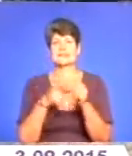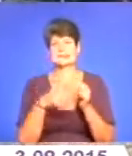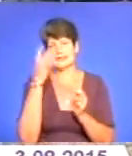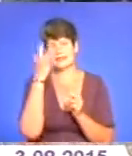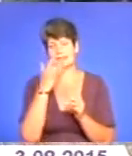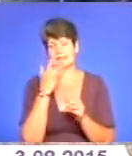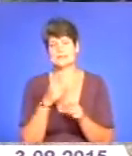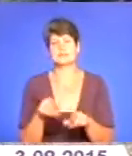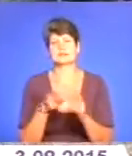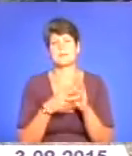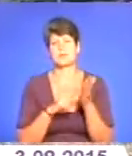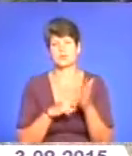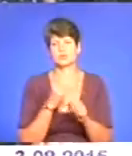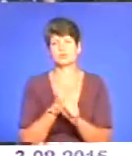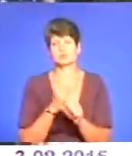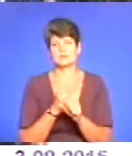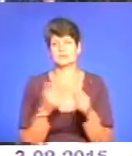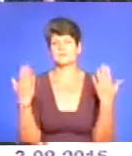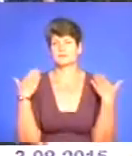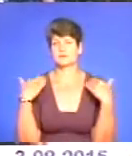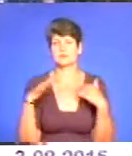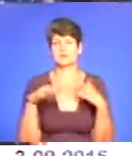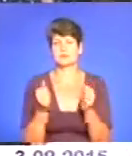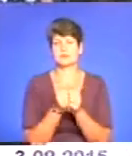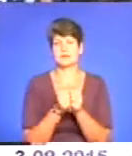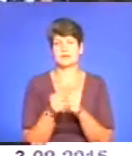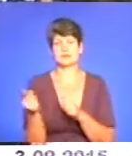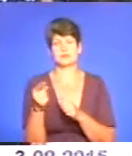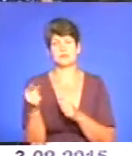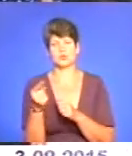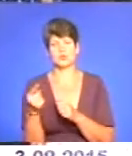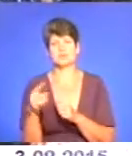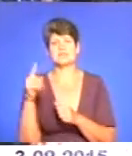відкрити аналогічні рекреаційні зони при в'їзді до Тернополя та